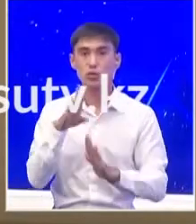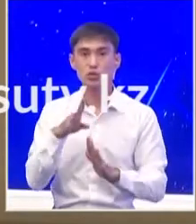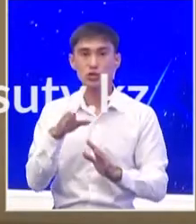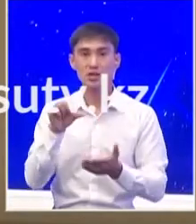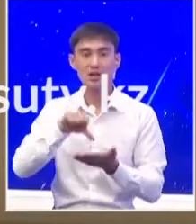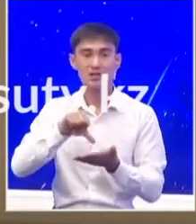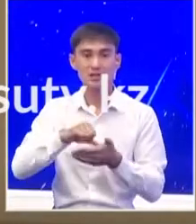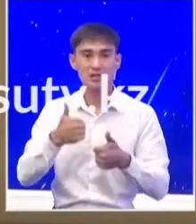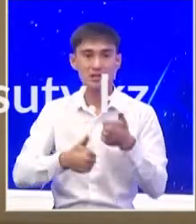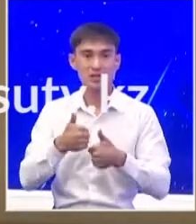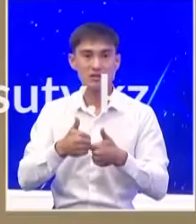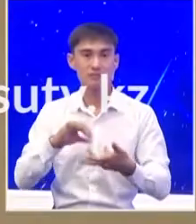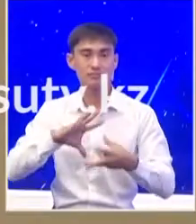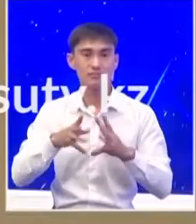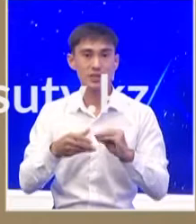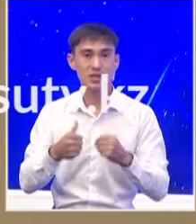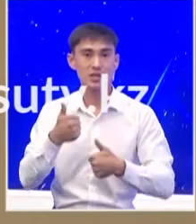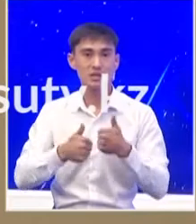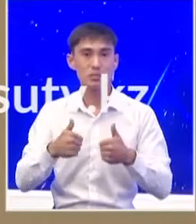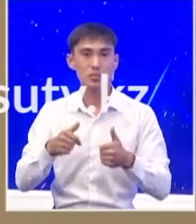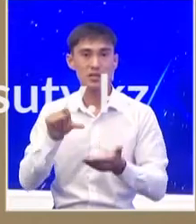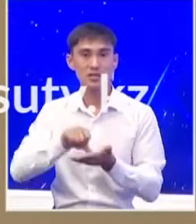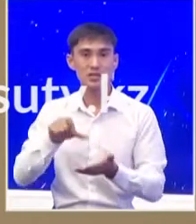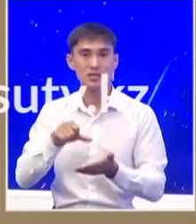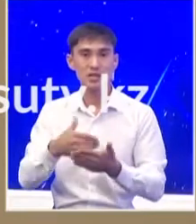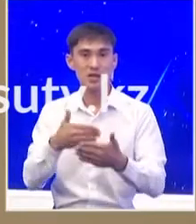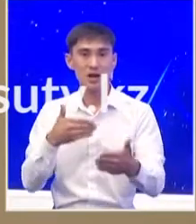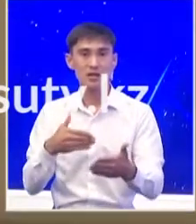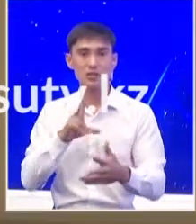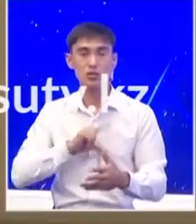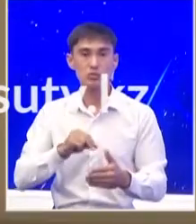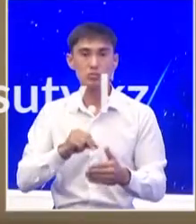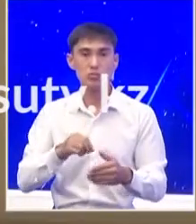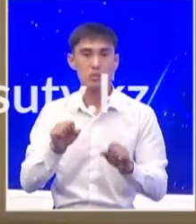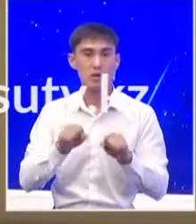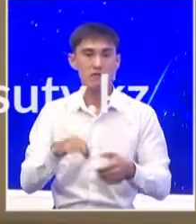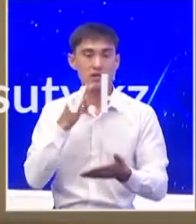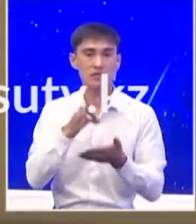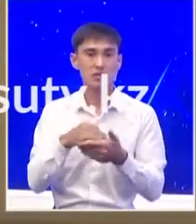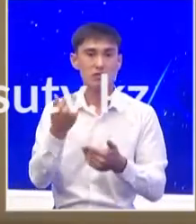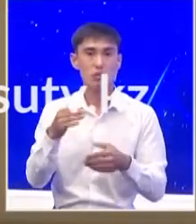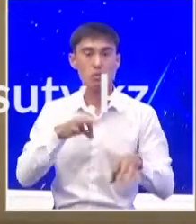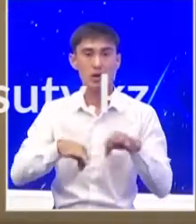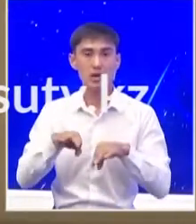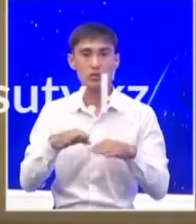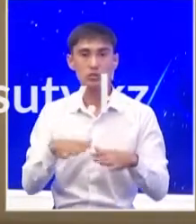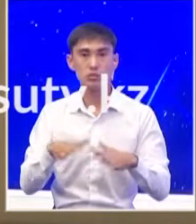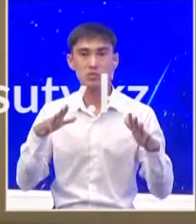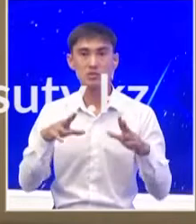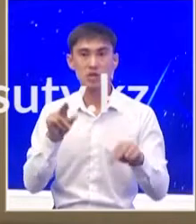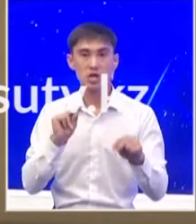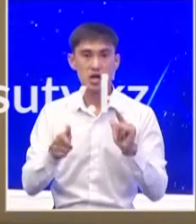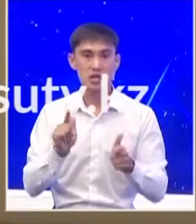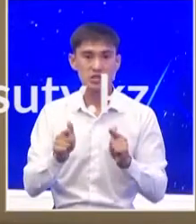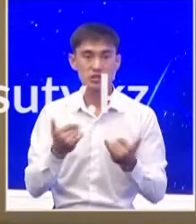По критериям состязания, претендент не должен быть ранее привлечен к правовой ответственности, и его проект должен быть максимально реалистичным. Мы